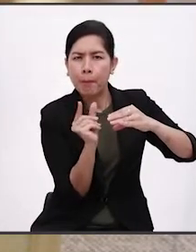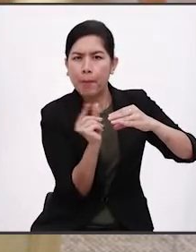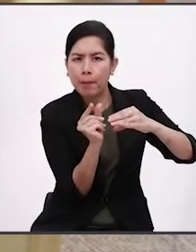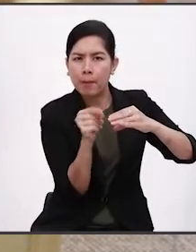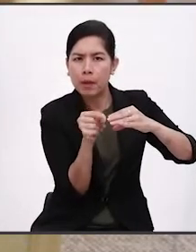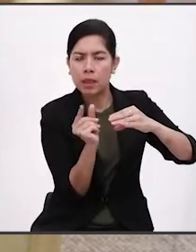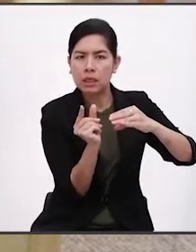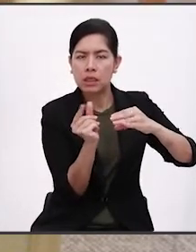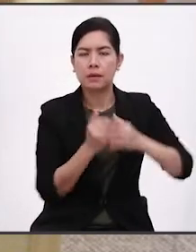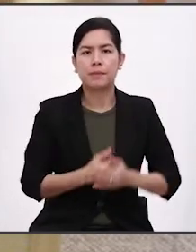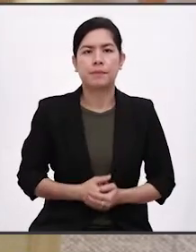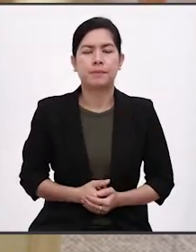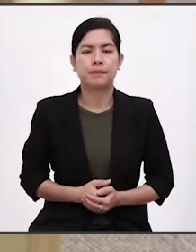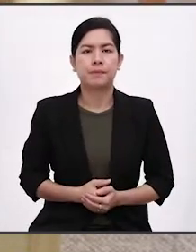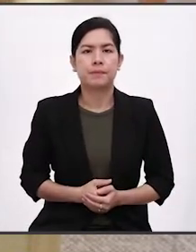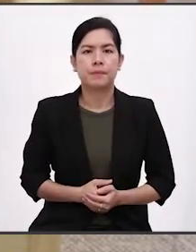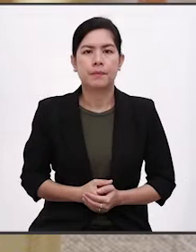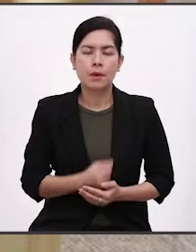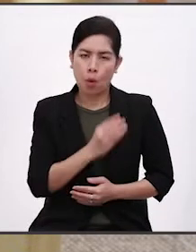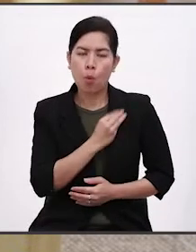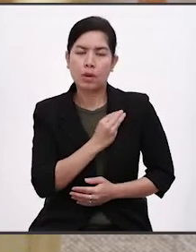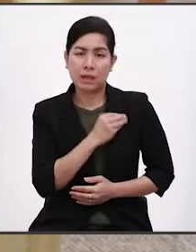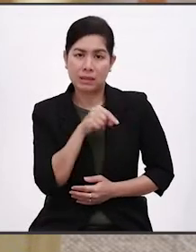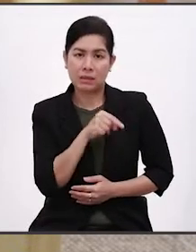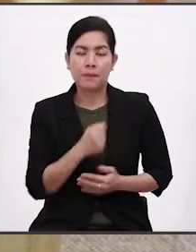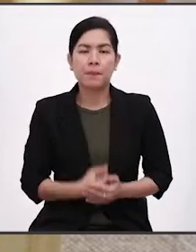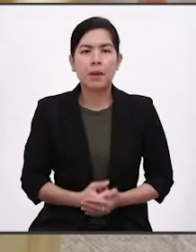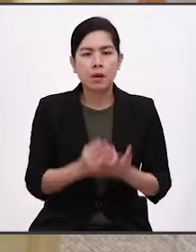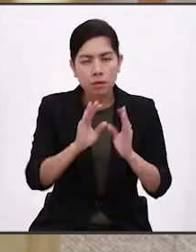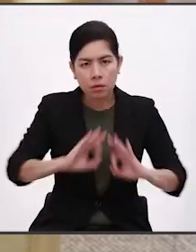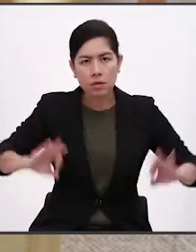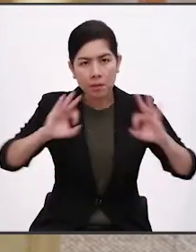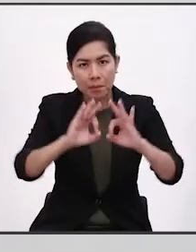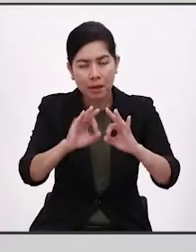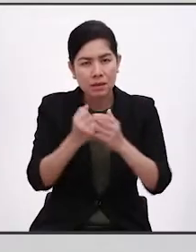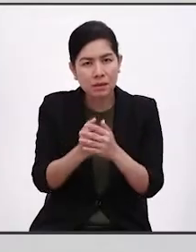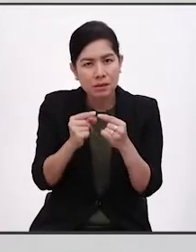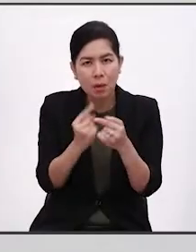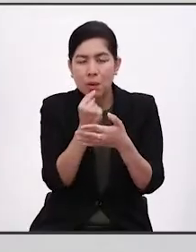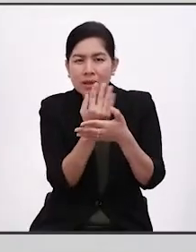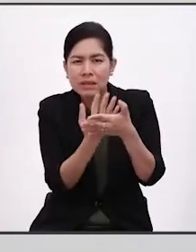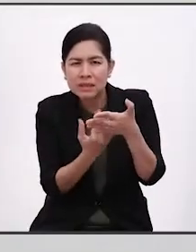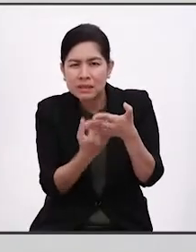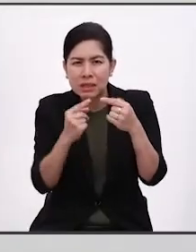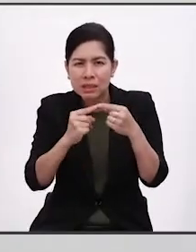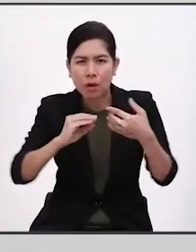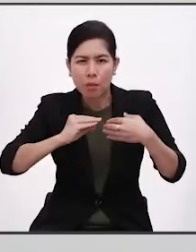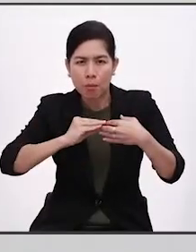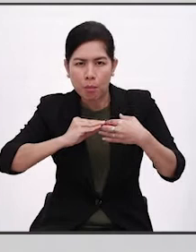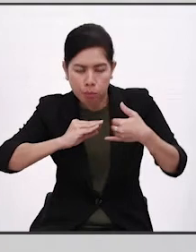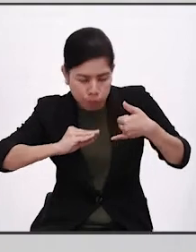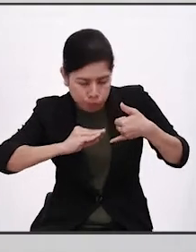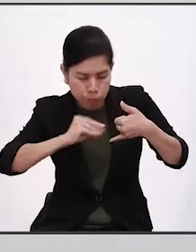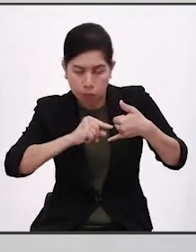หญ่ไปไม่รู้จะไปต่อกันยังไงนะครับแต่ว่ามันต้องไปพาเลือดไปเลี้ยงเนี่ยประมาณ 30% ของร่างก